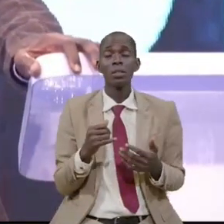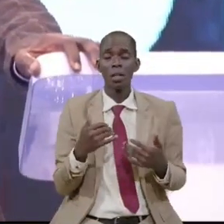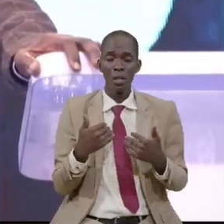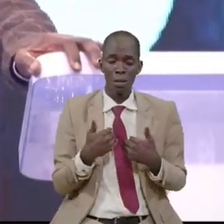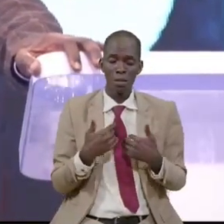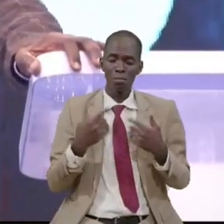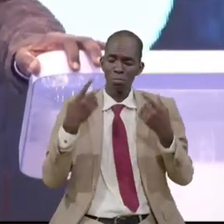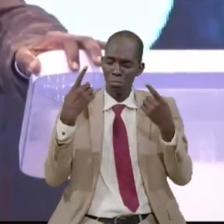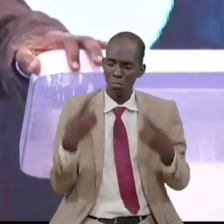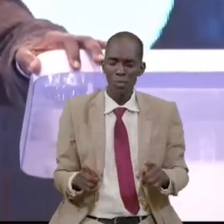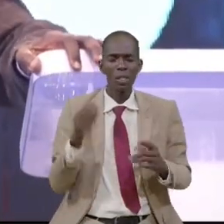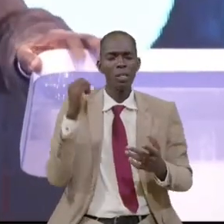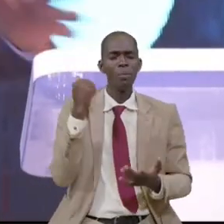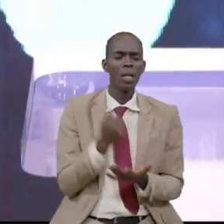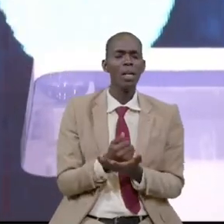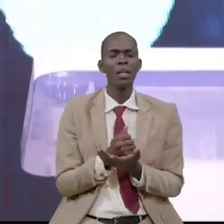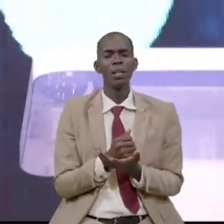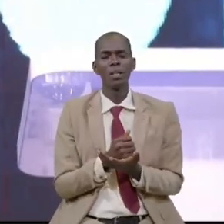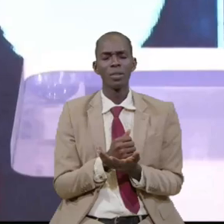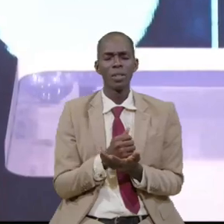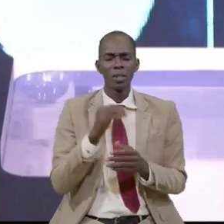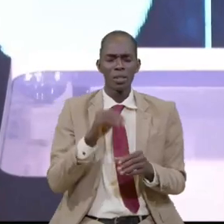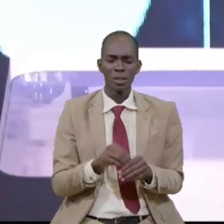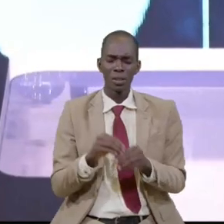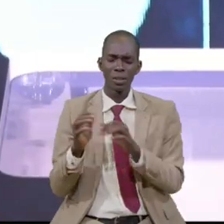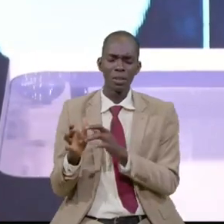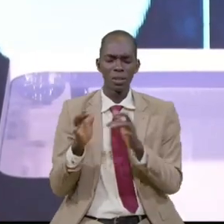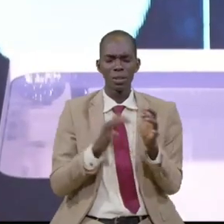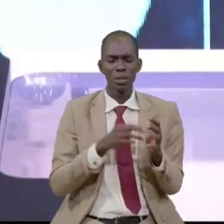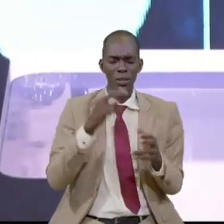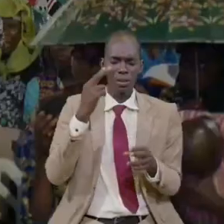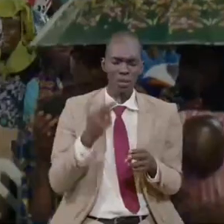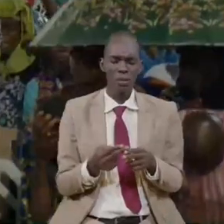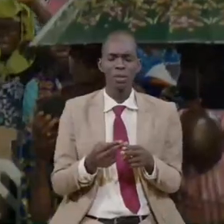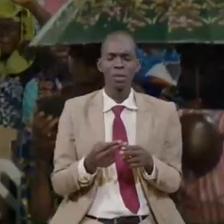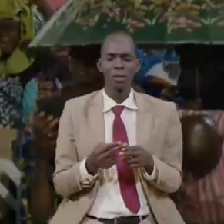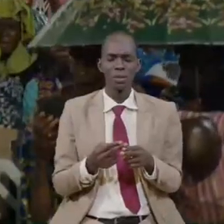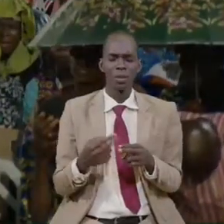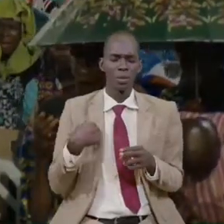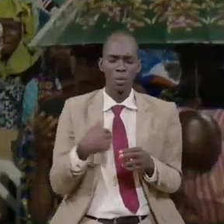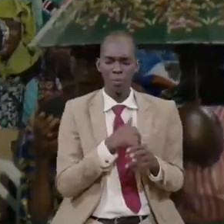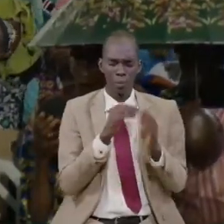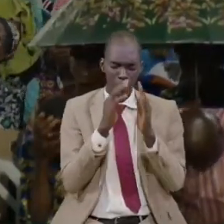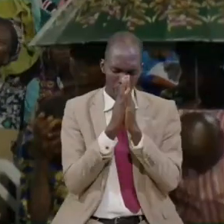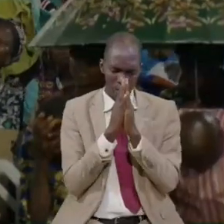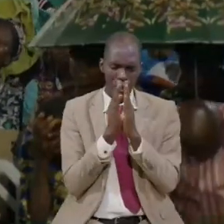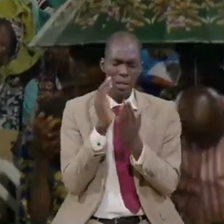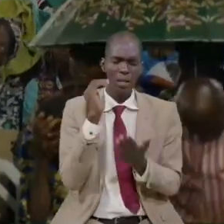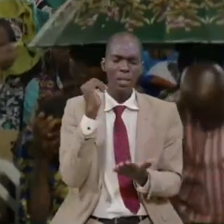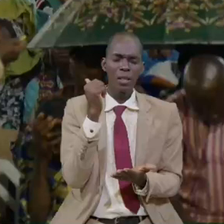C'est fait. Au nom de Jésus, nous